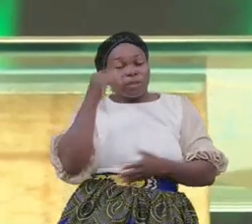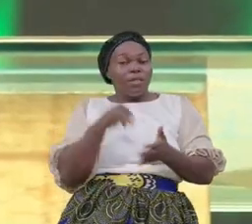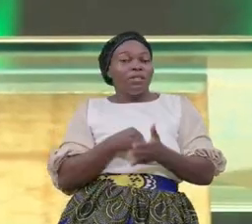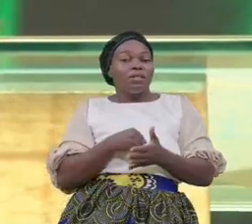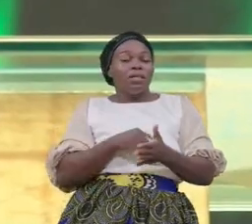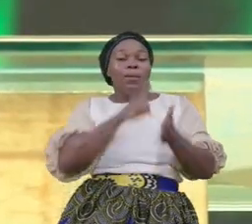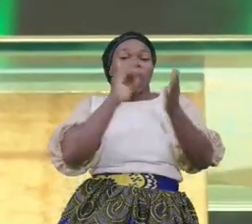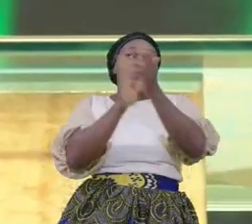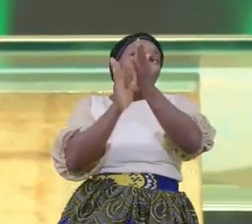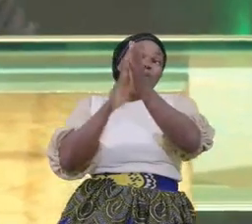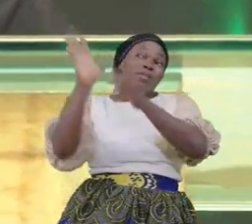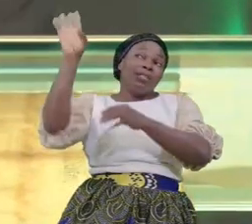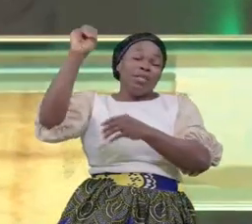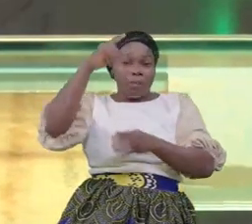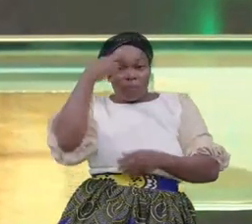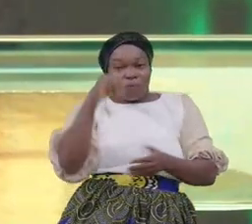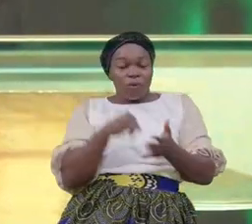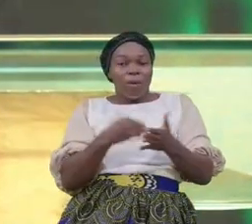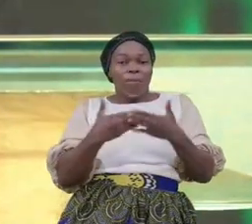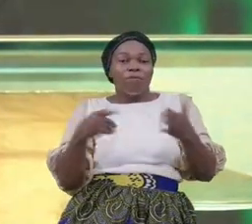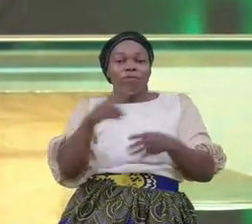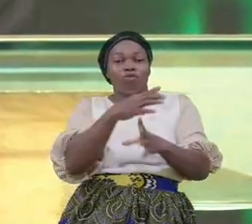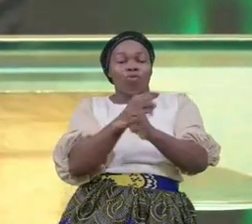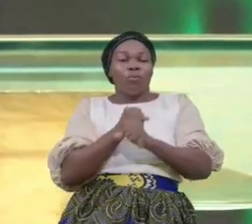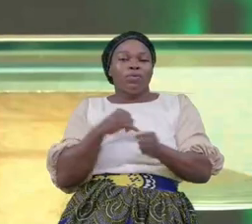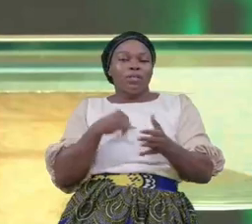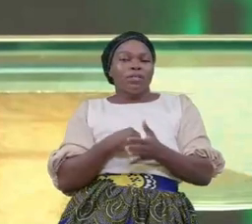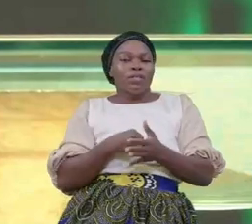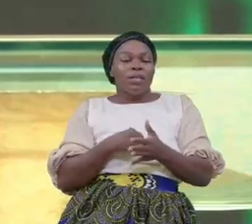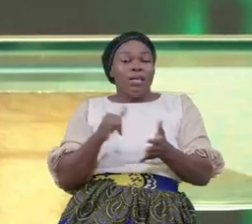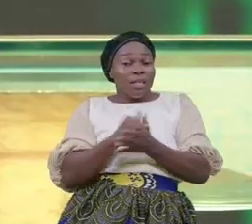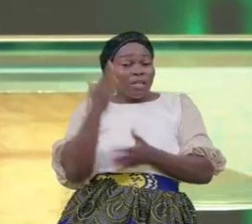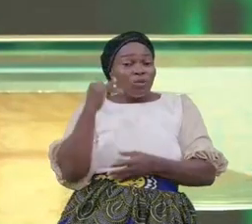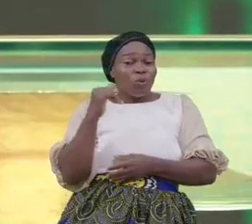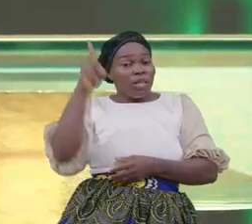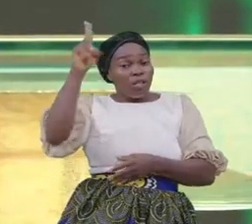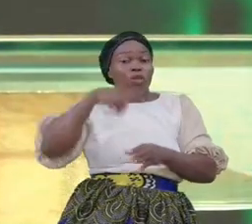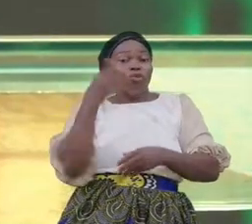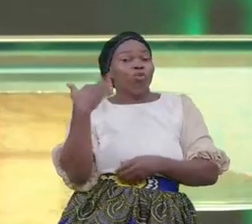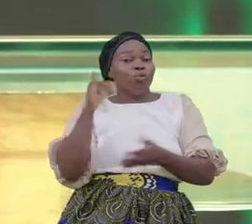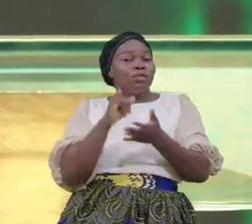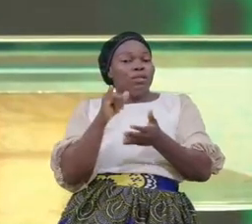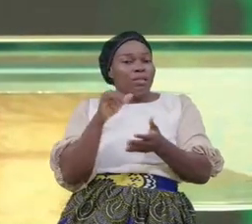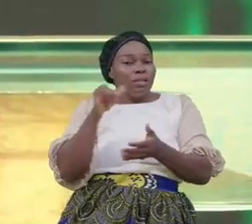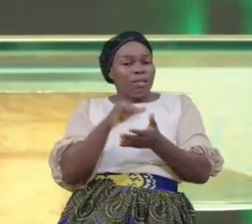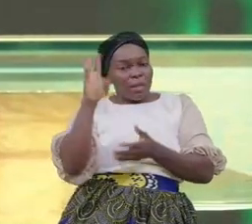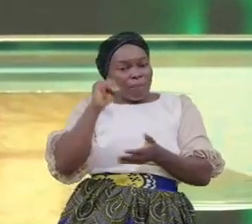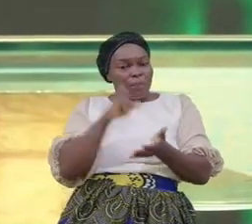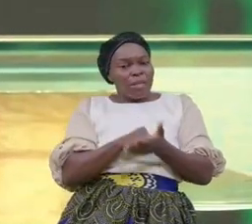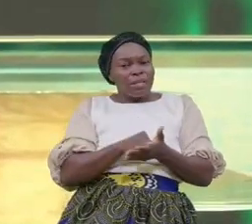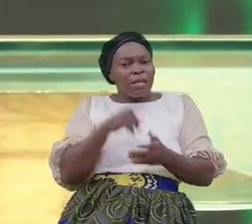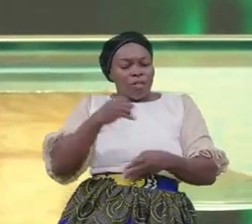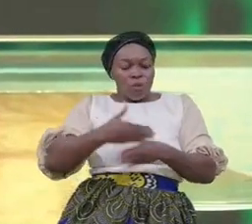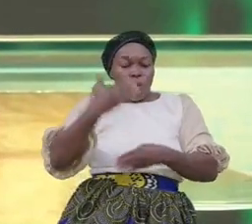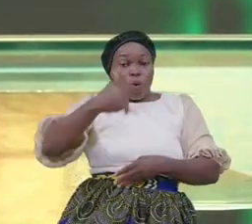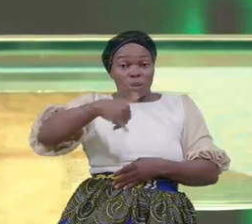Louez-le. Louez-le pour cela avant de le posséder. C'est quoi le leur dit ça? Que les murailles toujours debout là-bas. Mais là, il dit, criez, poussez des cris.